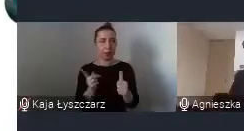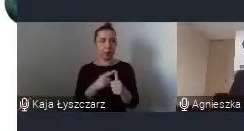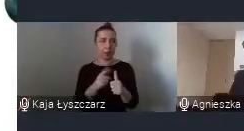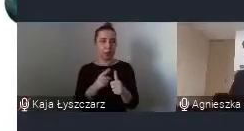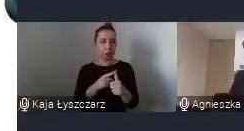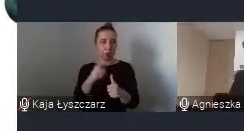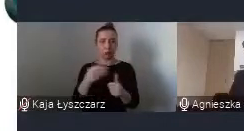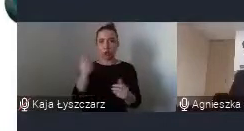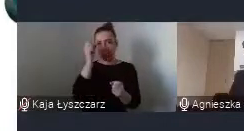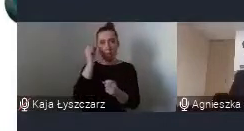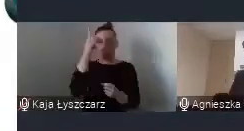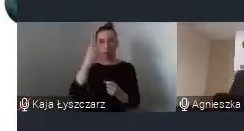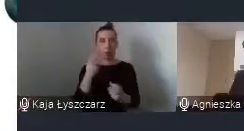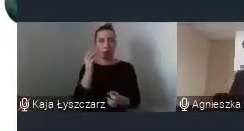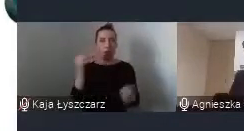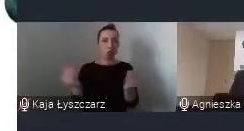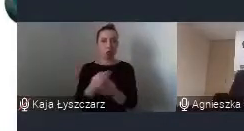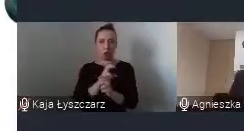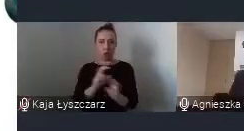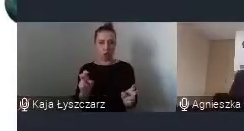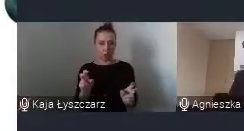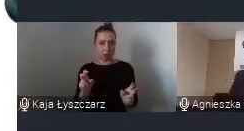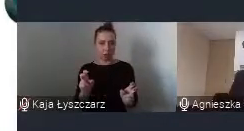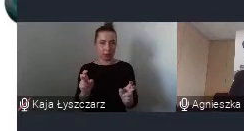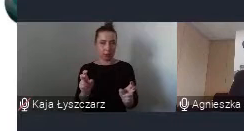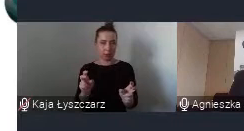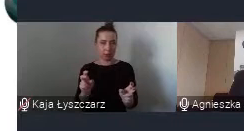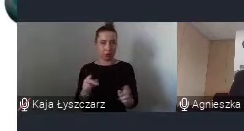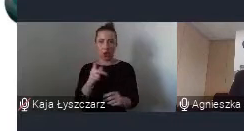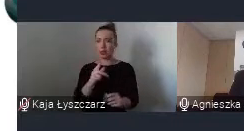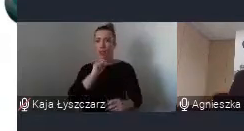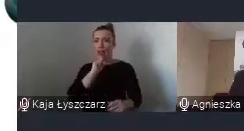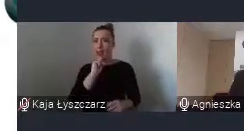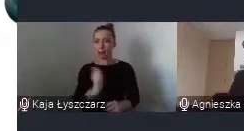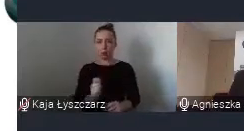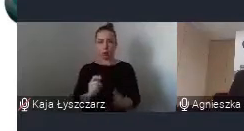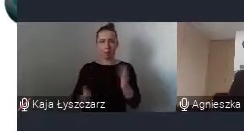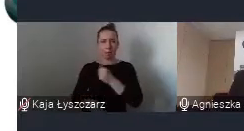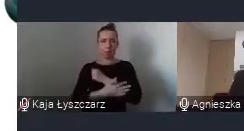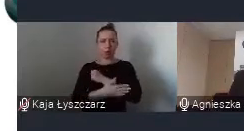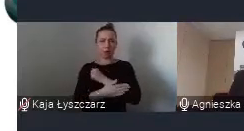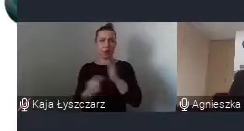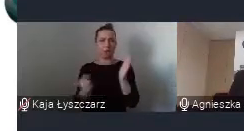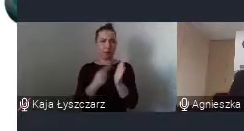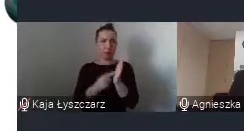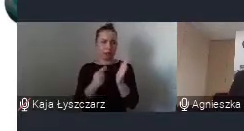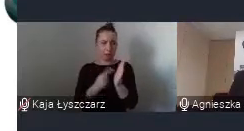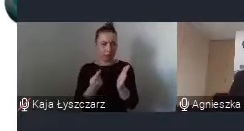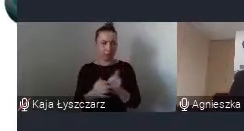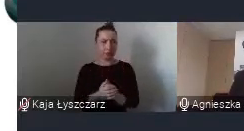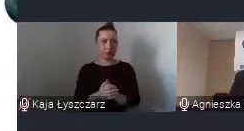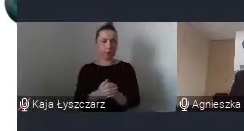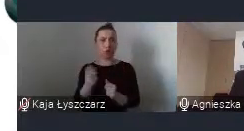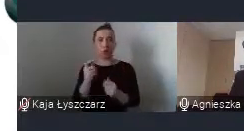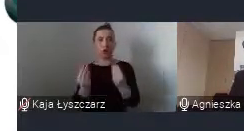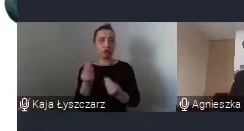być projekty innowacyjne, i to jest absolutny wymóg konieczny. I co